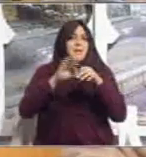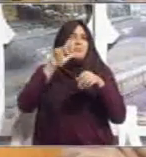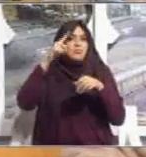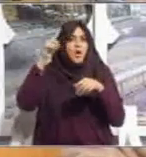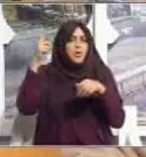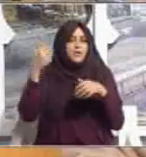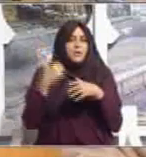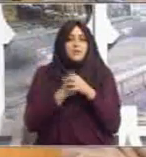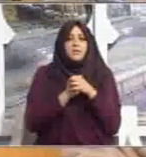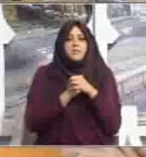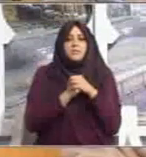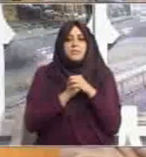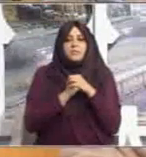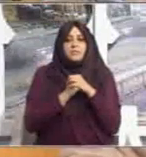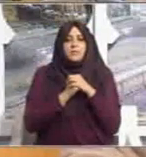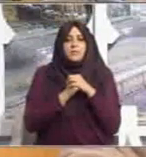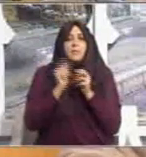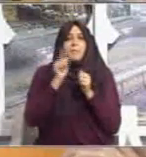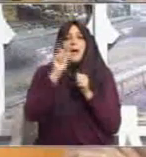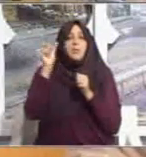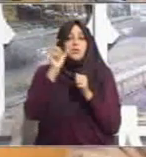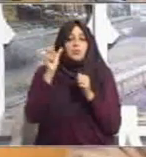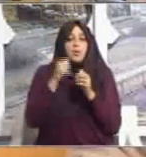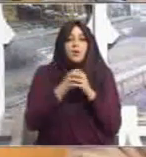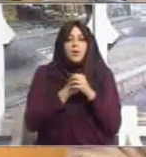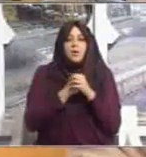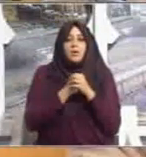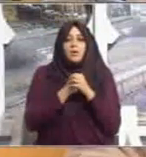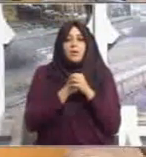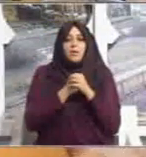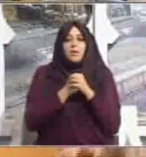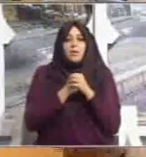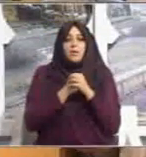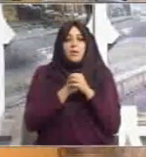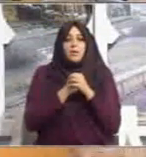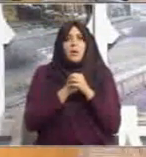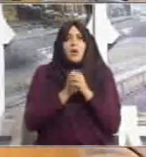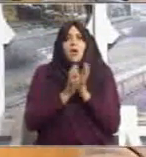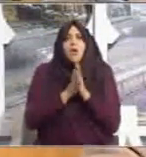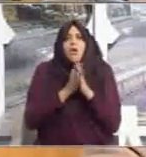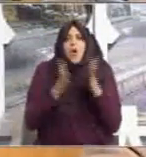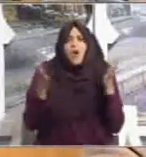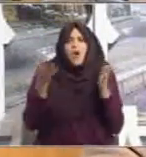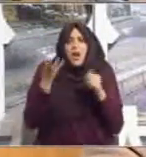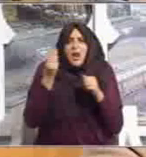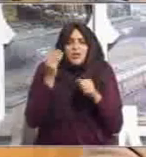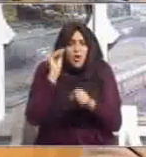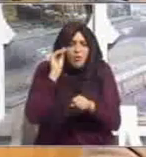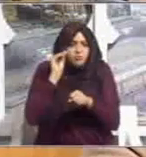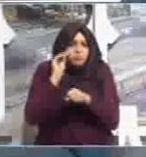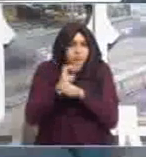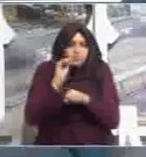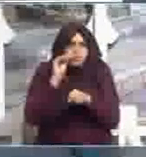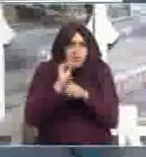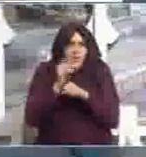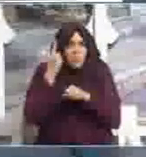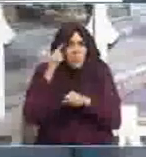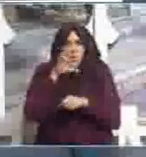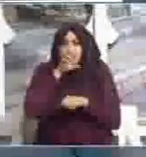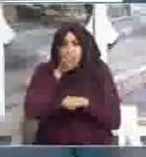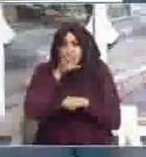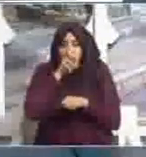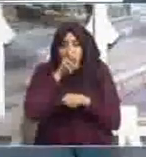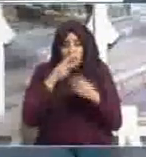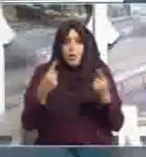يعني غير مسلمين ميزانيات رهيبة صحيح تنفق على الكلاب، على الكلاب في الوقت